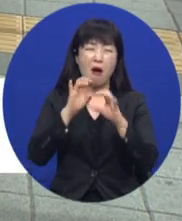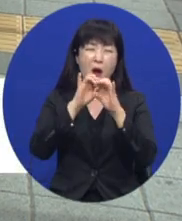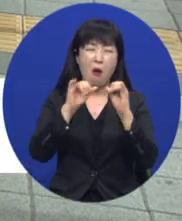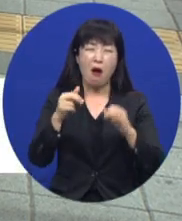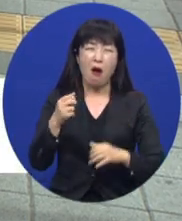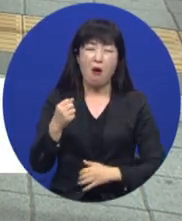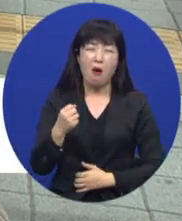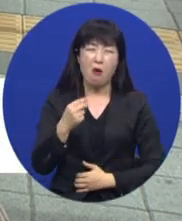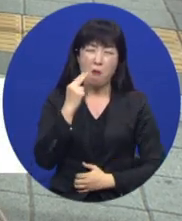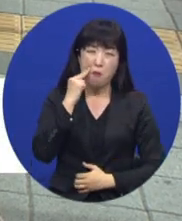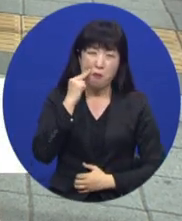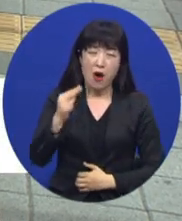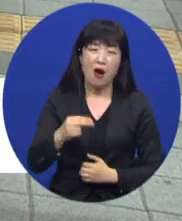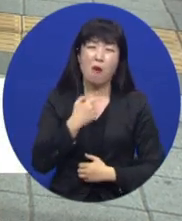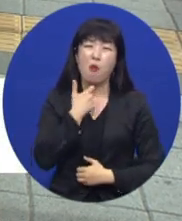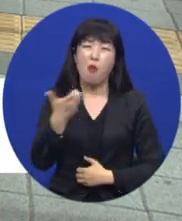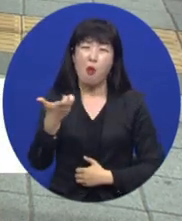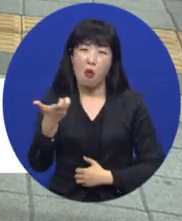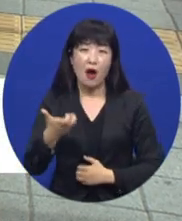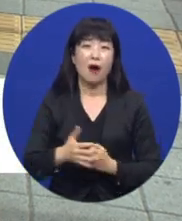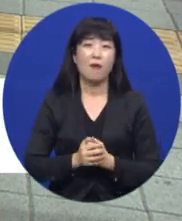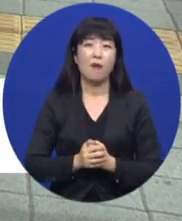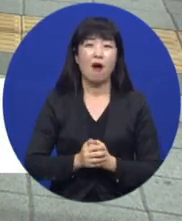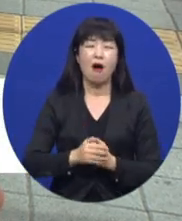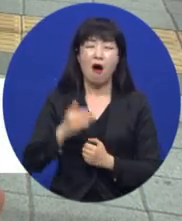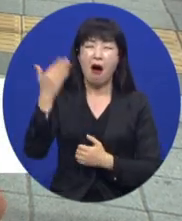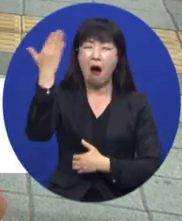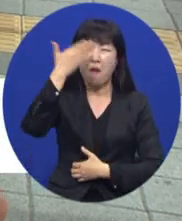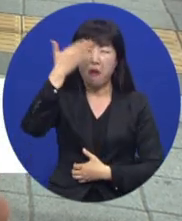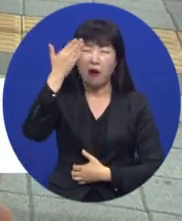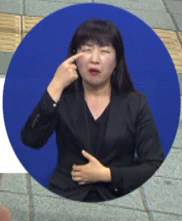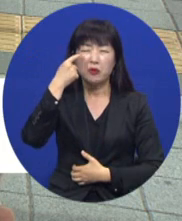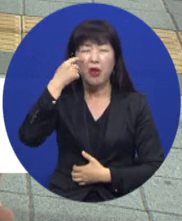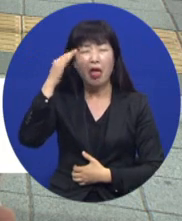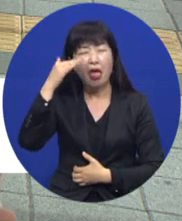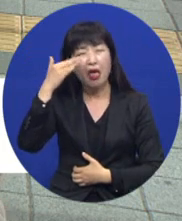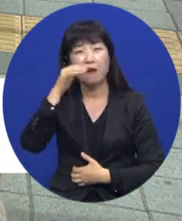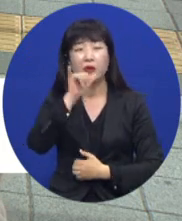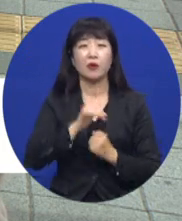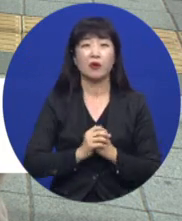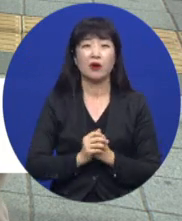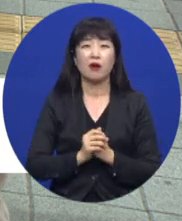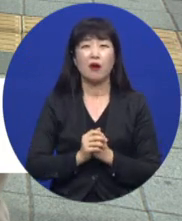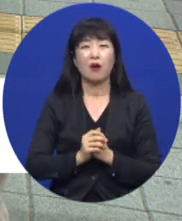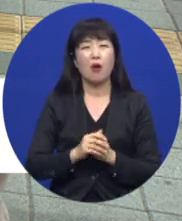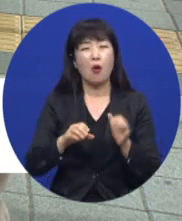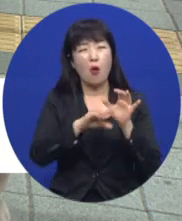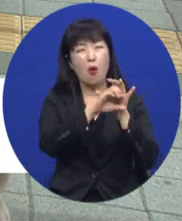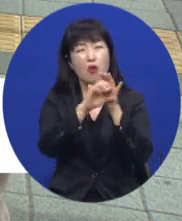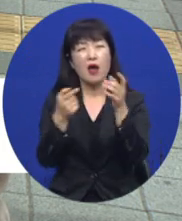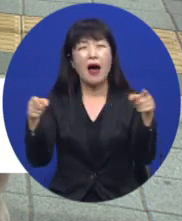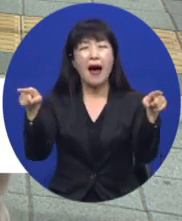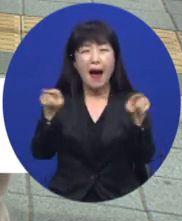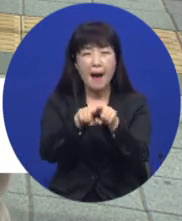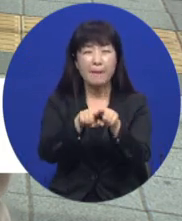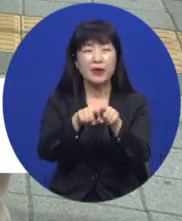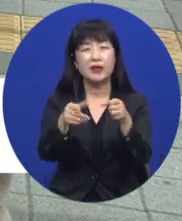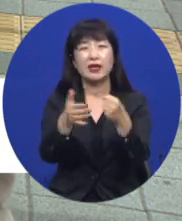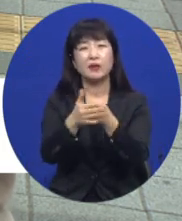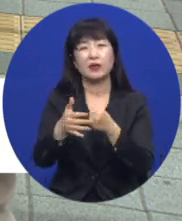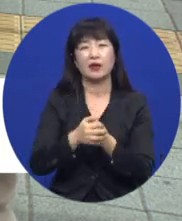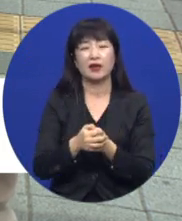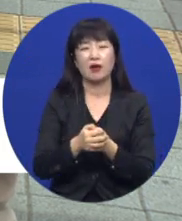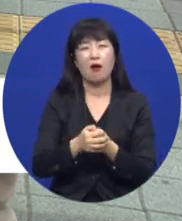심하니까 막 목도 아프고 치아도 부영 해서 눈도 침침하고 어쨌든 코로나 같이 겨 펴서 값 차가지고